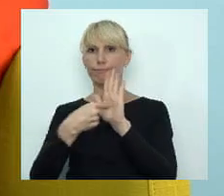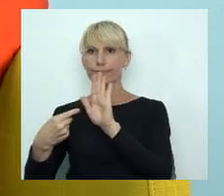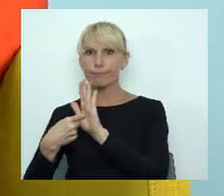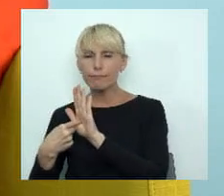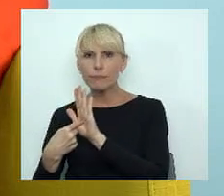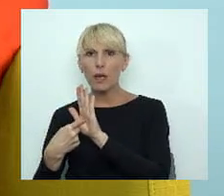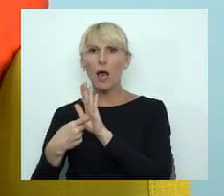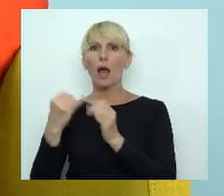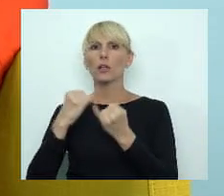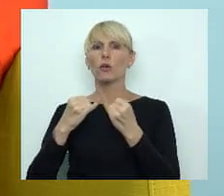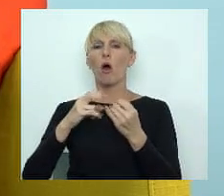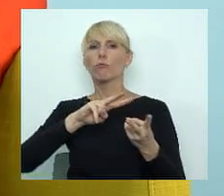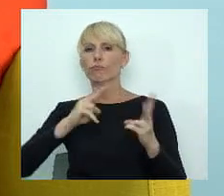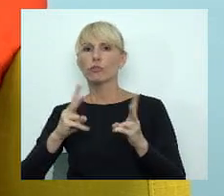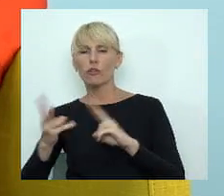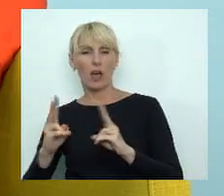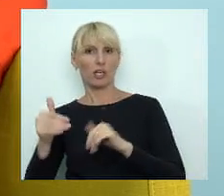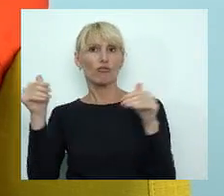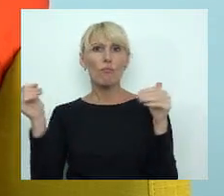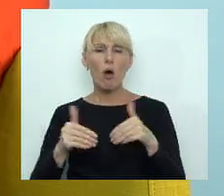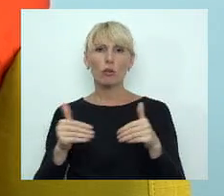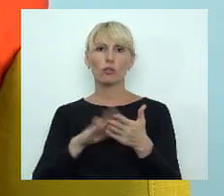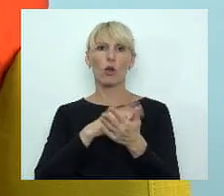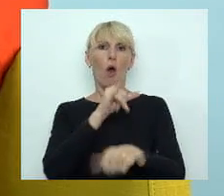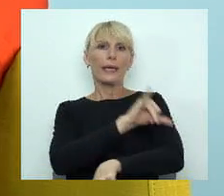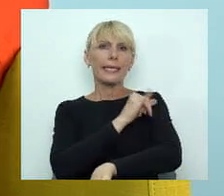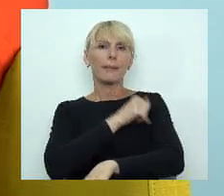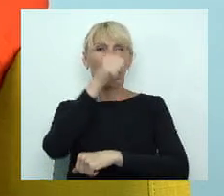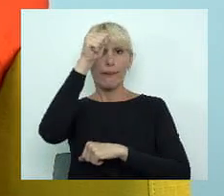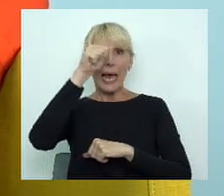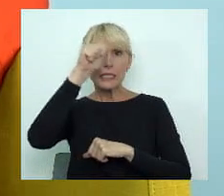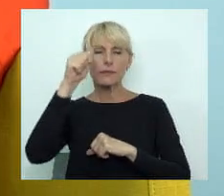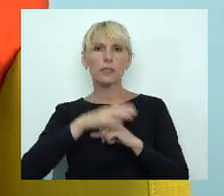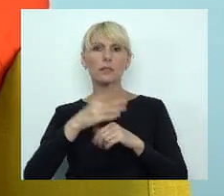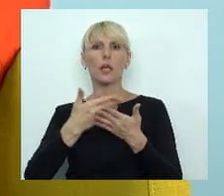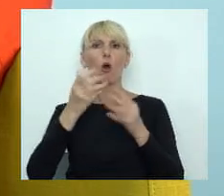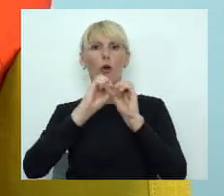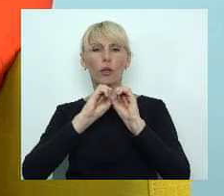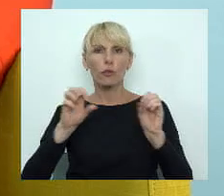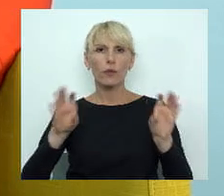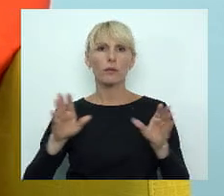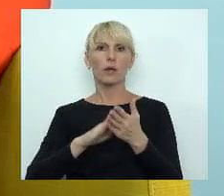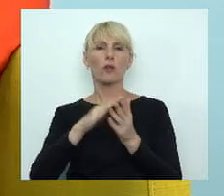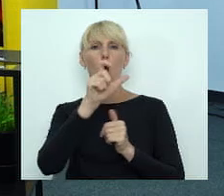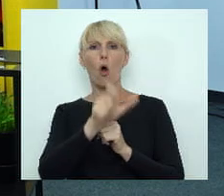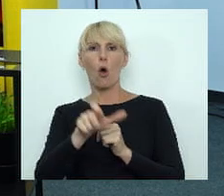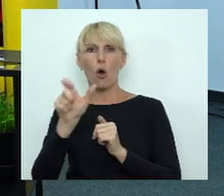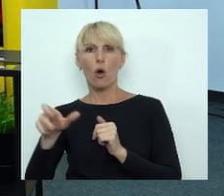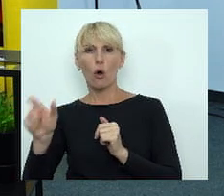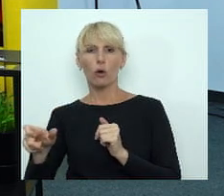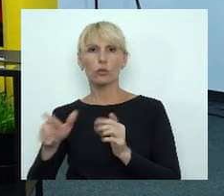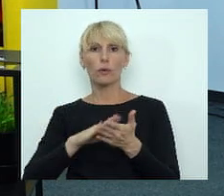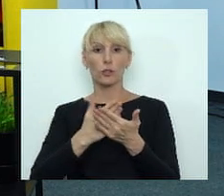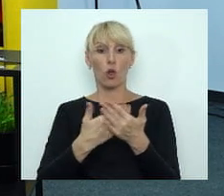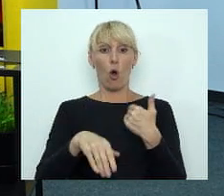fizycznej, to dane można przetwarzać. Informacja, imię, nazwisko, to informacja i osoba, która jest